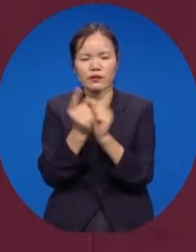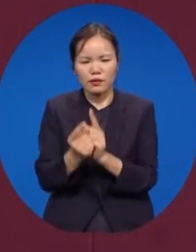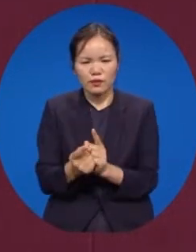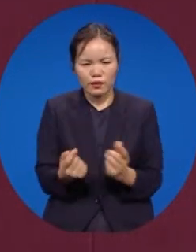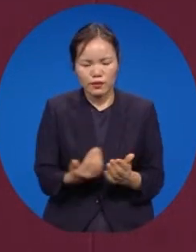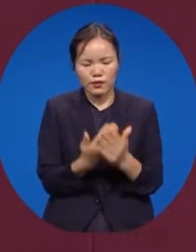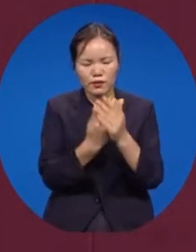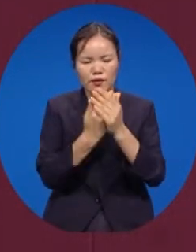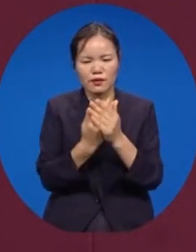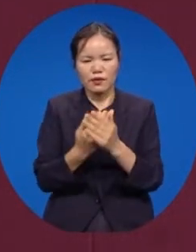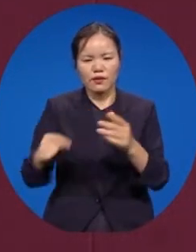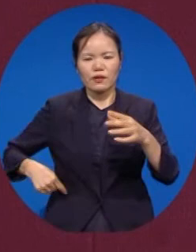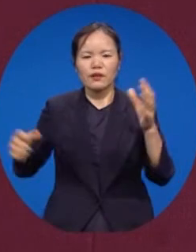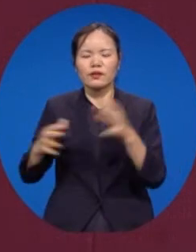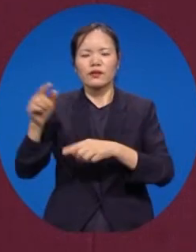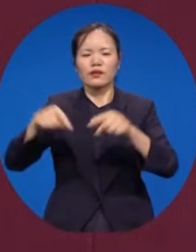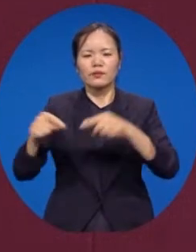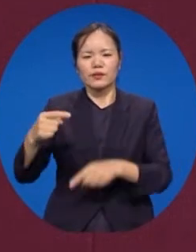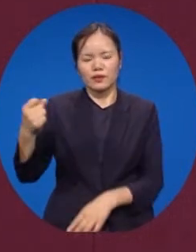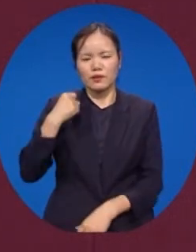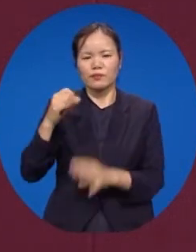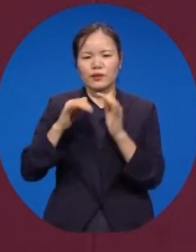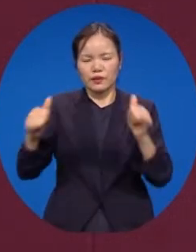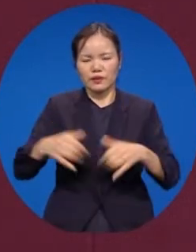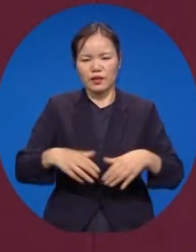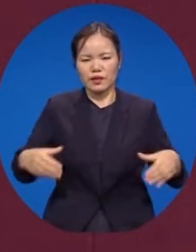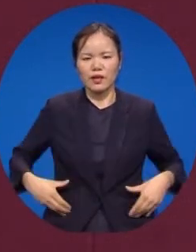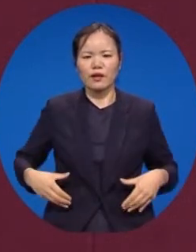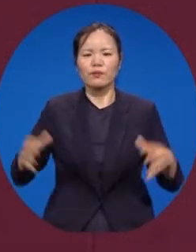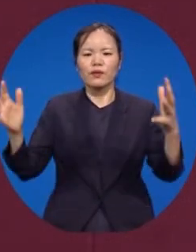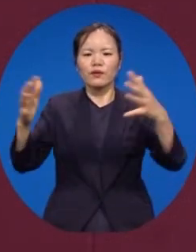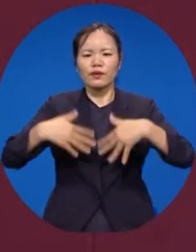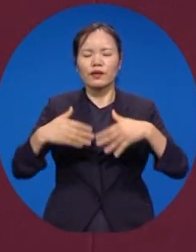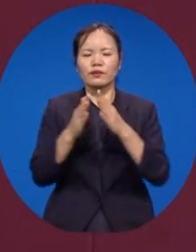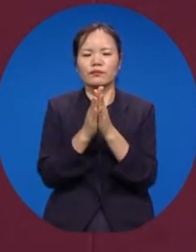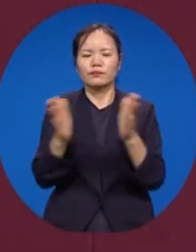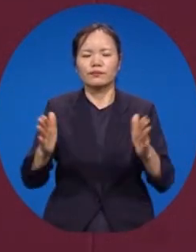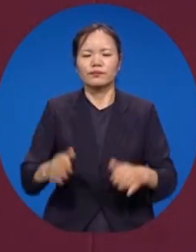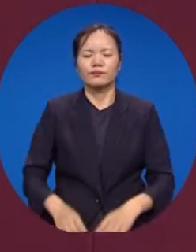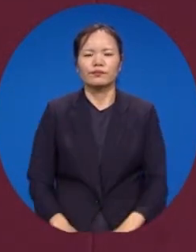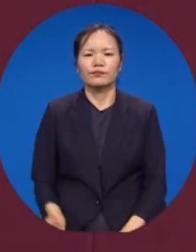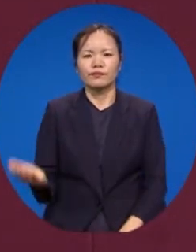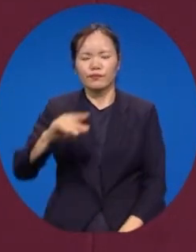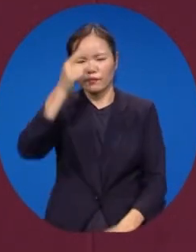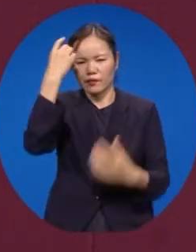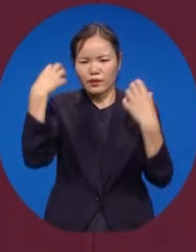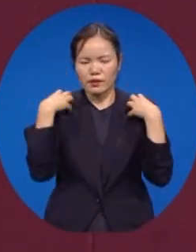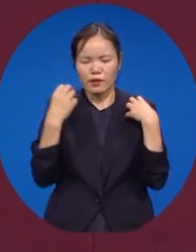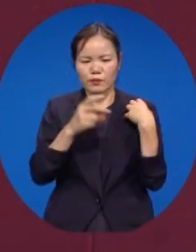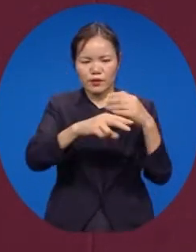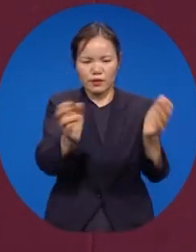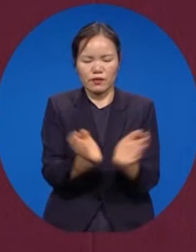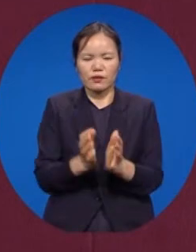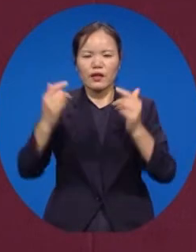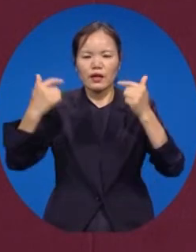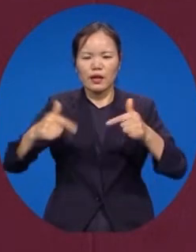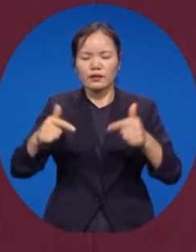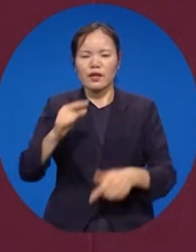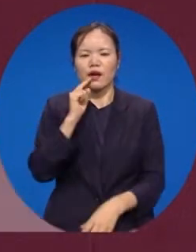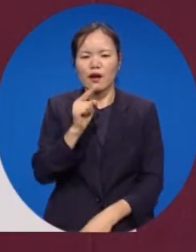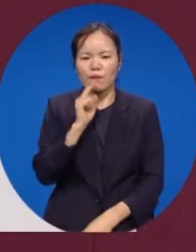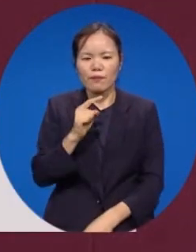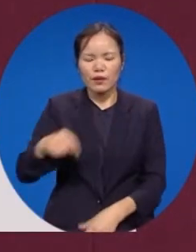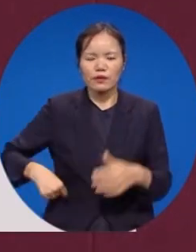협치는 힘 있는 자의 양보와 타협에서 시작됩니다. 그런데 정부 여당은 늘